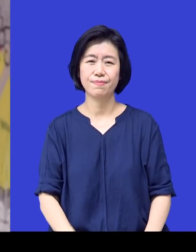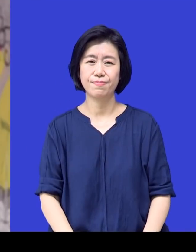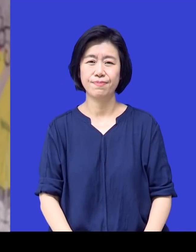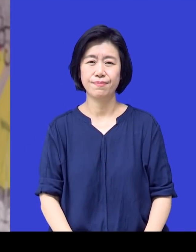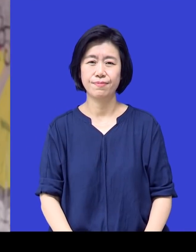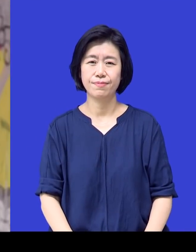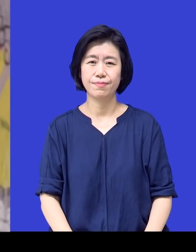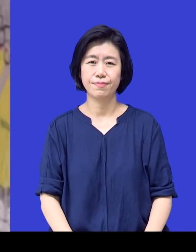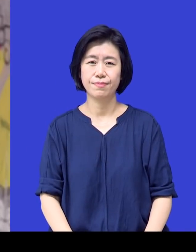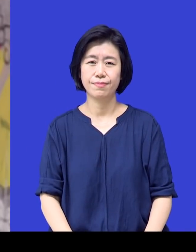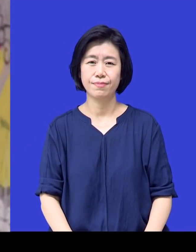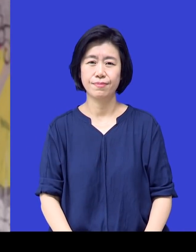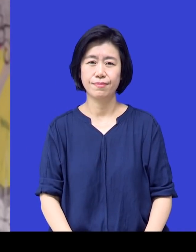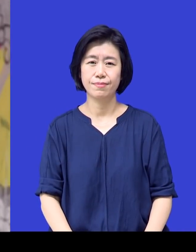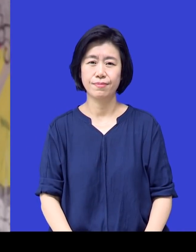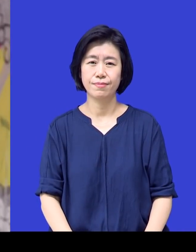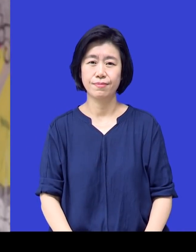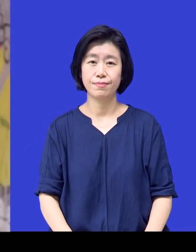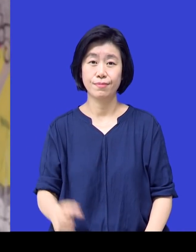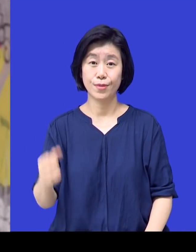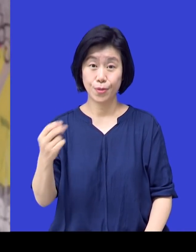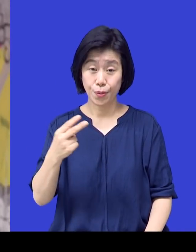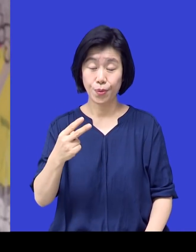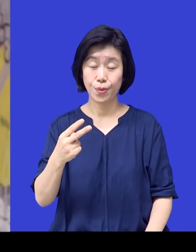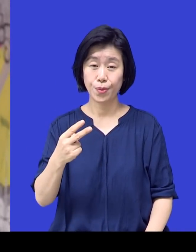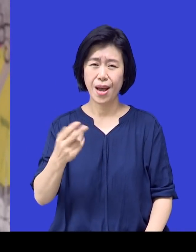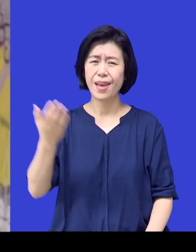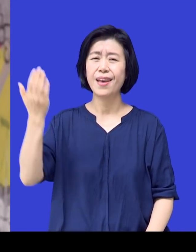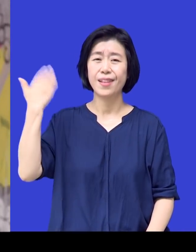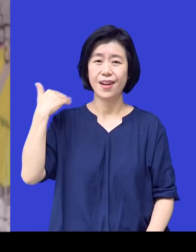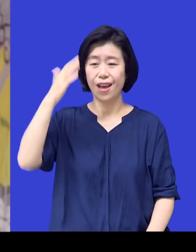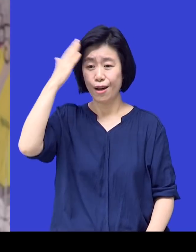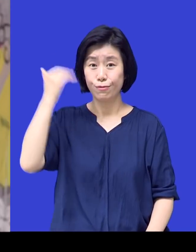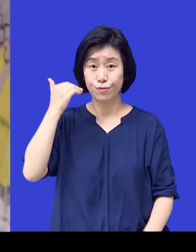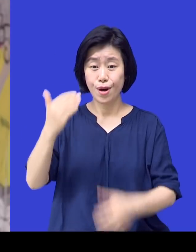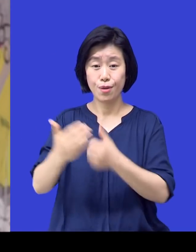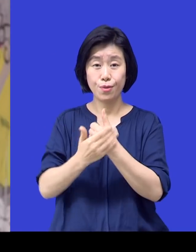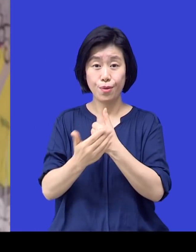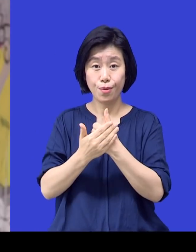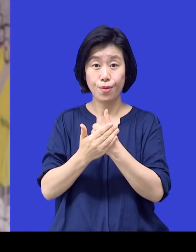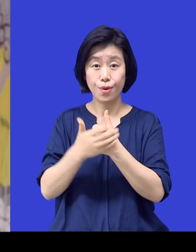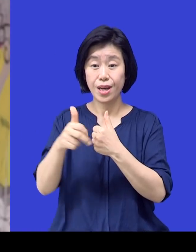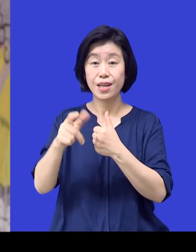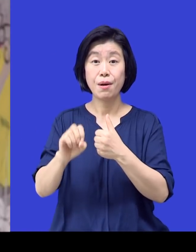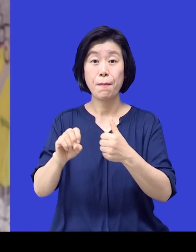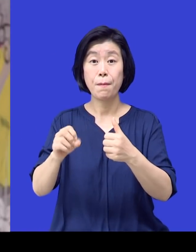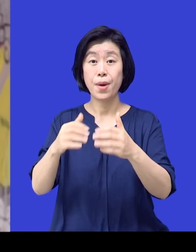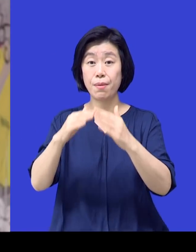그리고 한국과 함께했던 스완슨 목사님도 한국에 와서 수혜국일 때